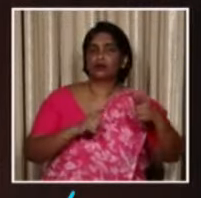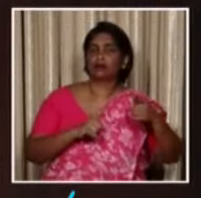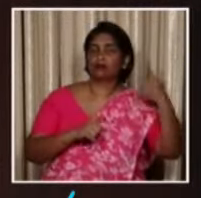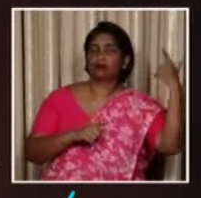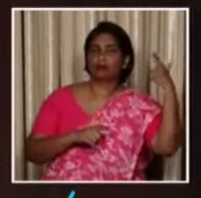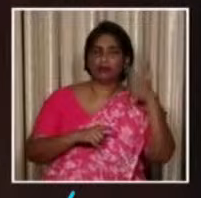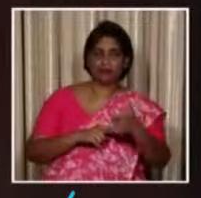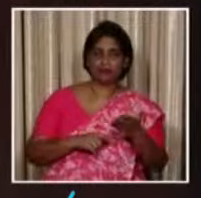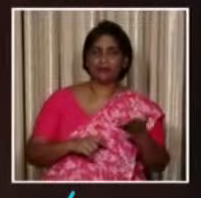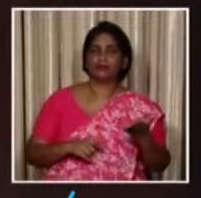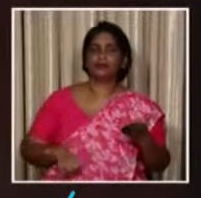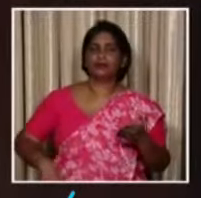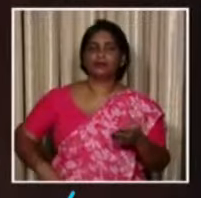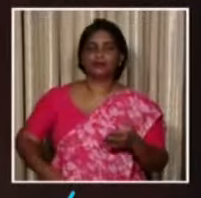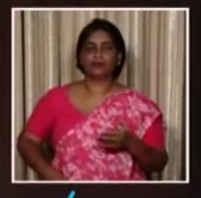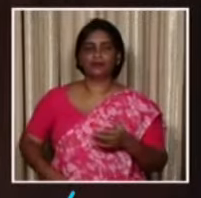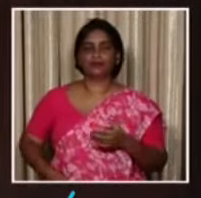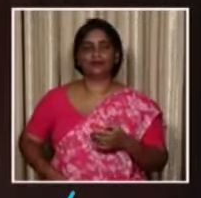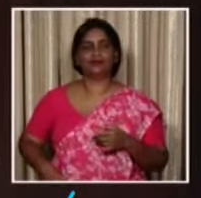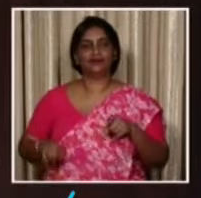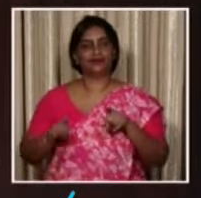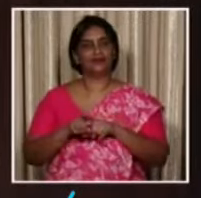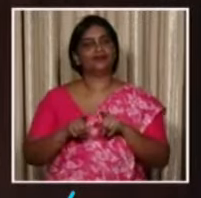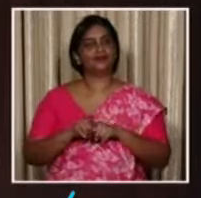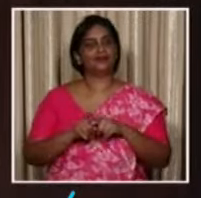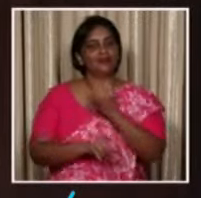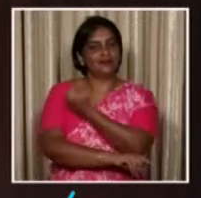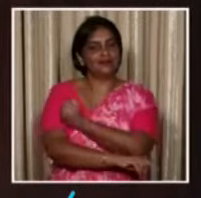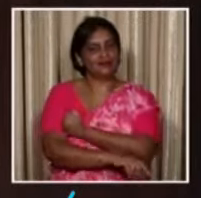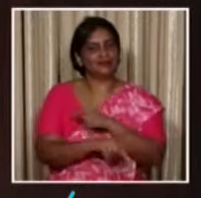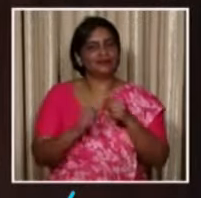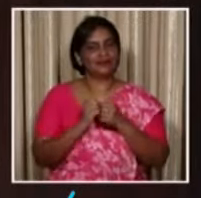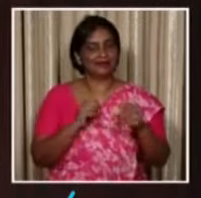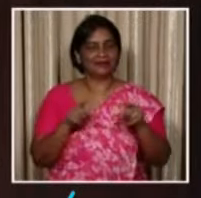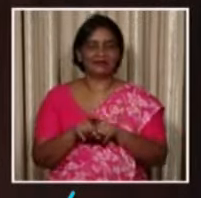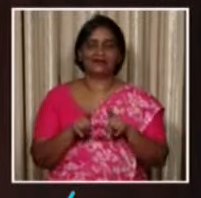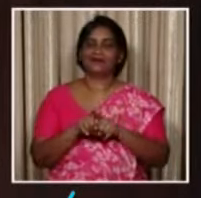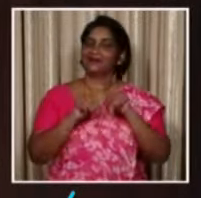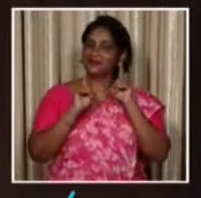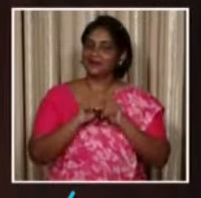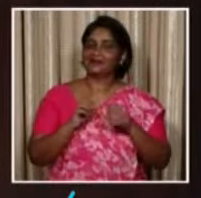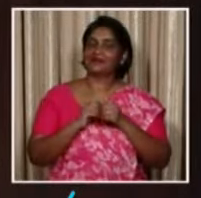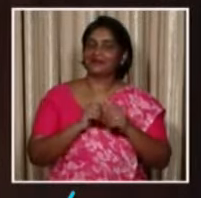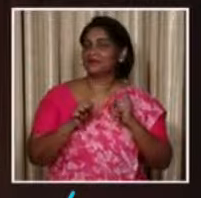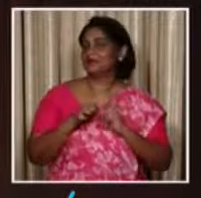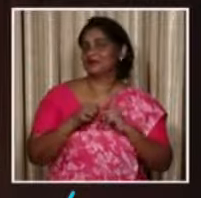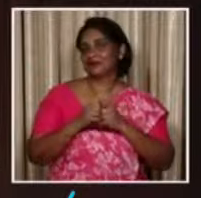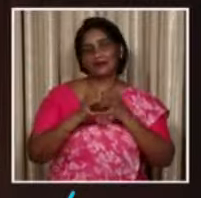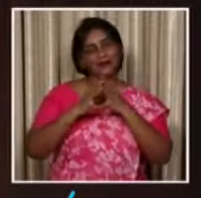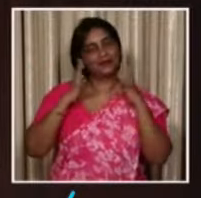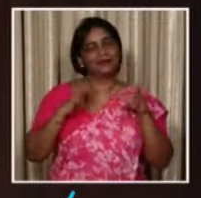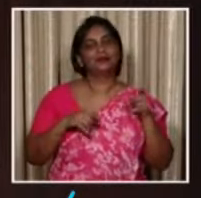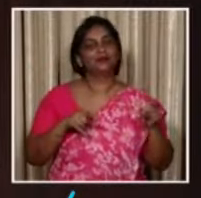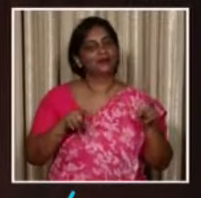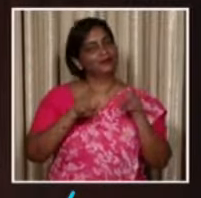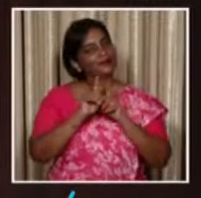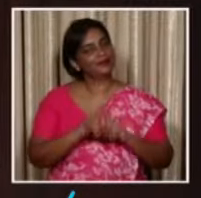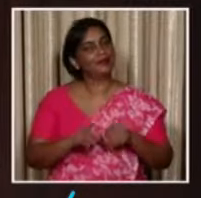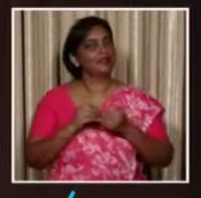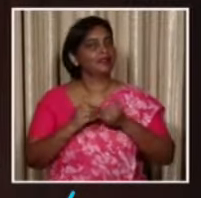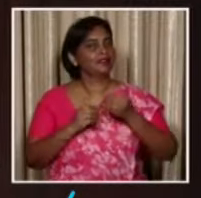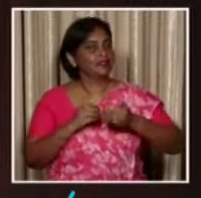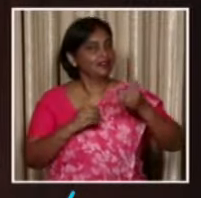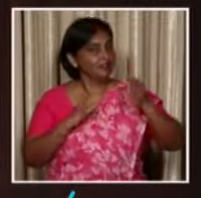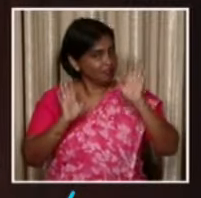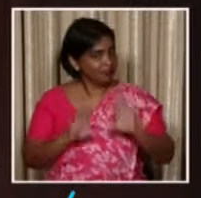ගන්නේ මේ ටැටු හරි ඉතින් මේ දැන් මේ මේක එන ප්‍රශ්නයක් හරි ඉතින් මේවා තවත්